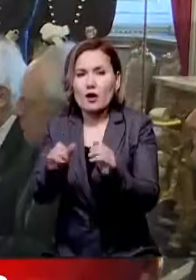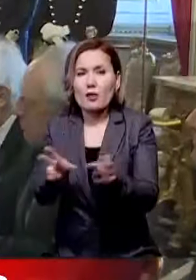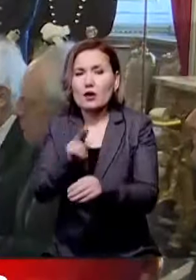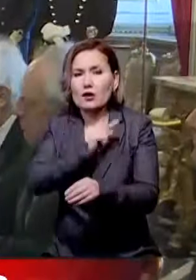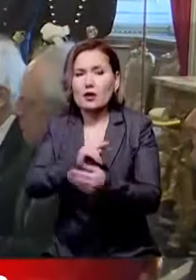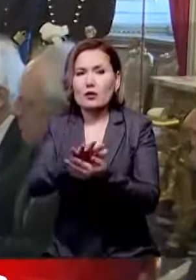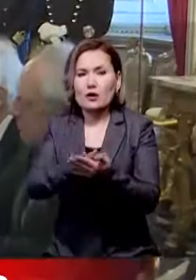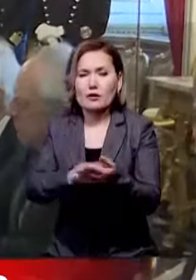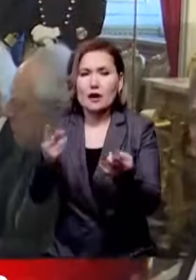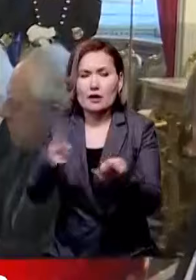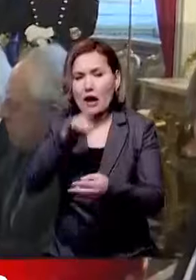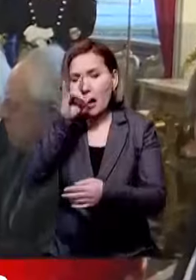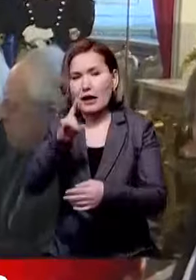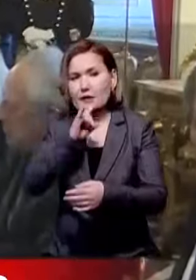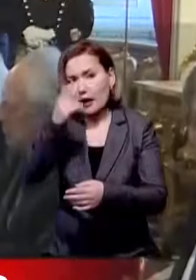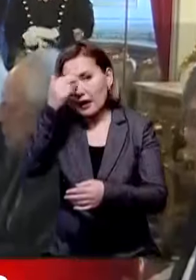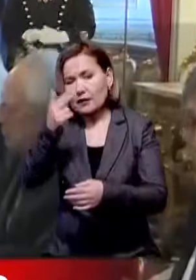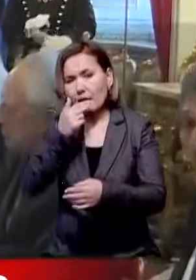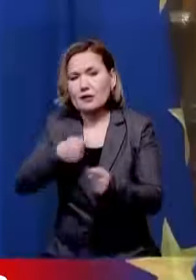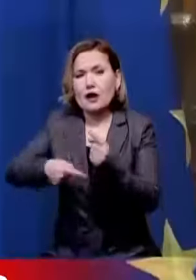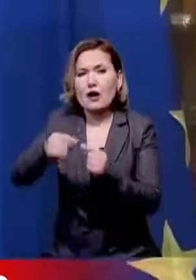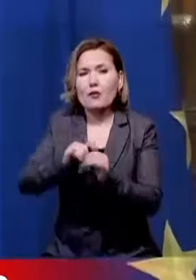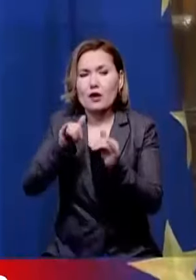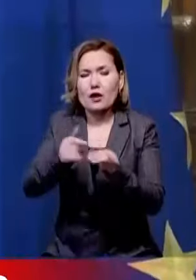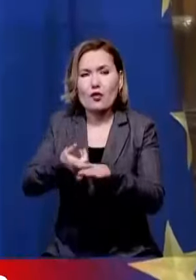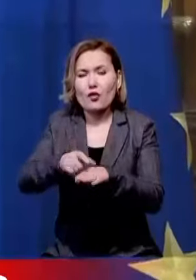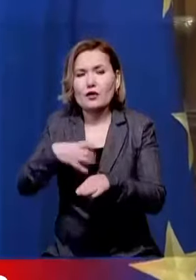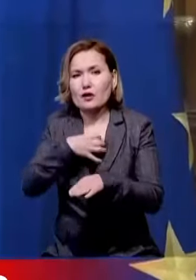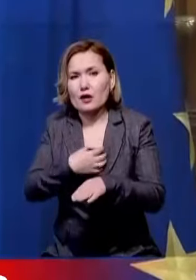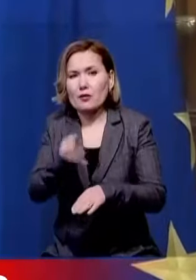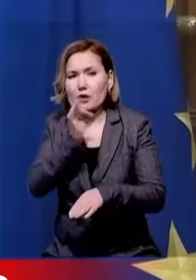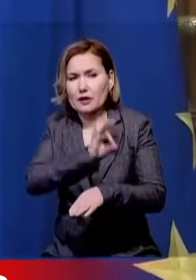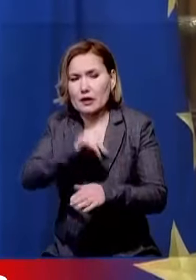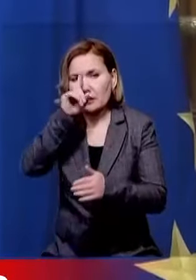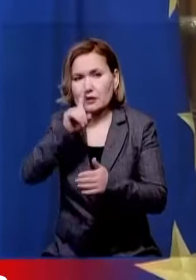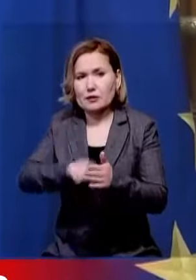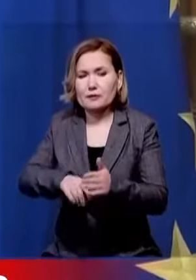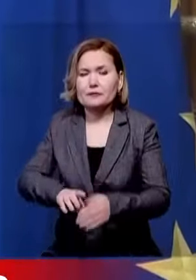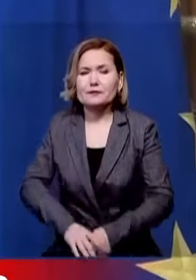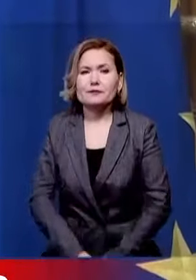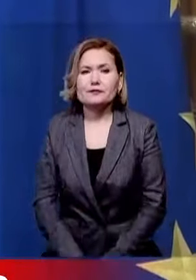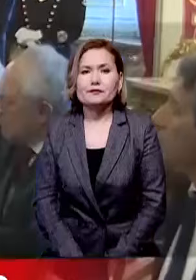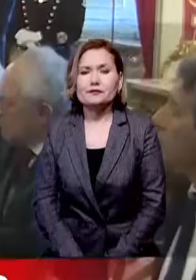тың серпін беру қажет. Қазақстан мен Италия арасындағы ынтымақтастық өте табысты болатынына сенімдімін.